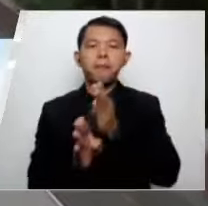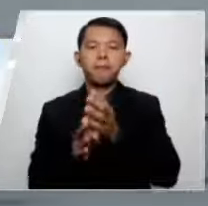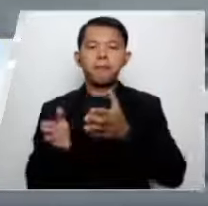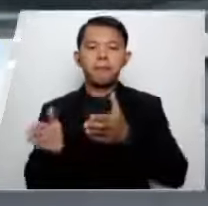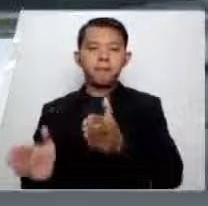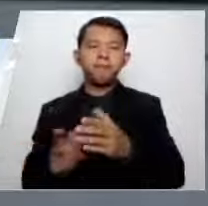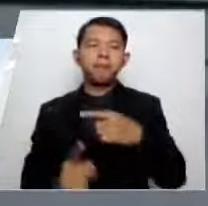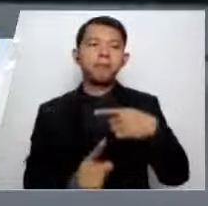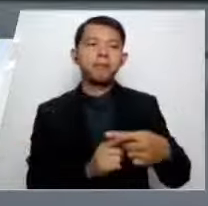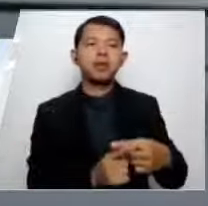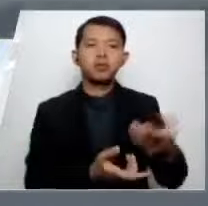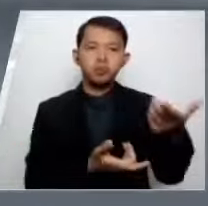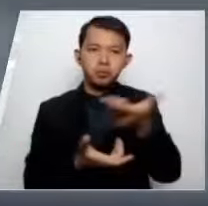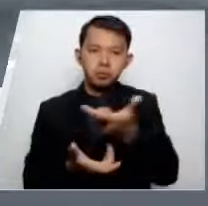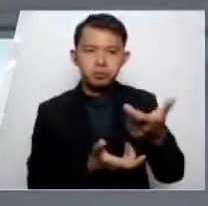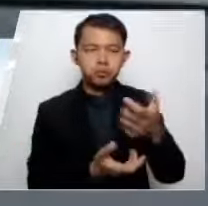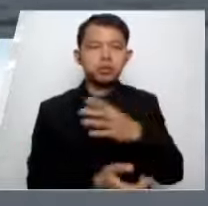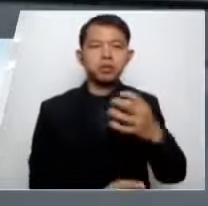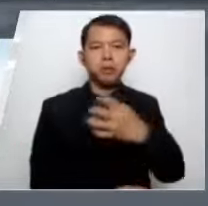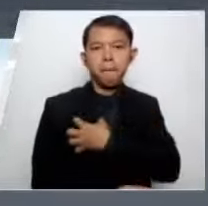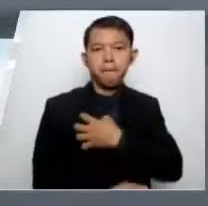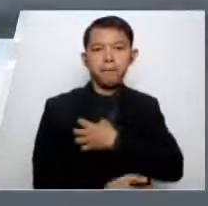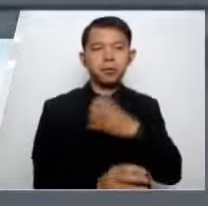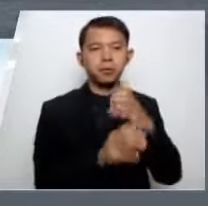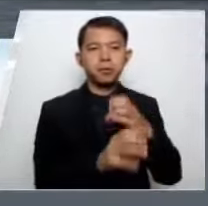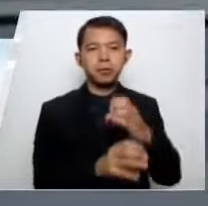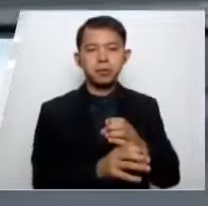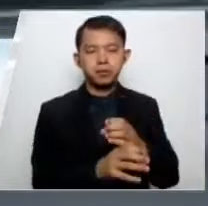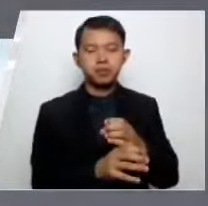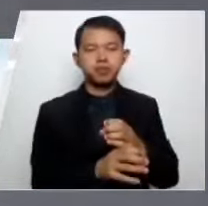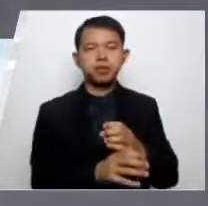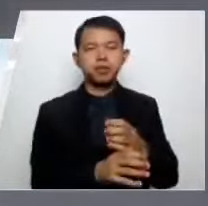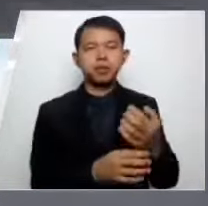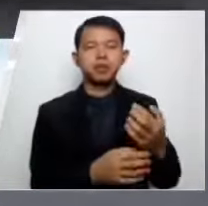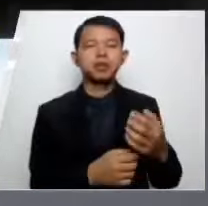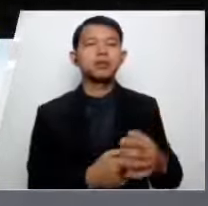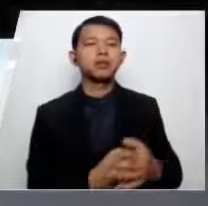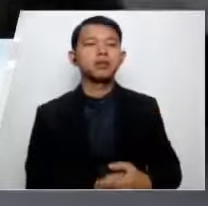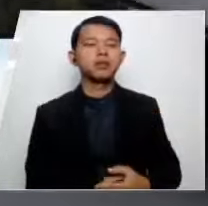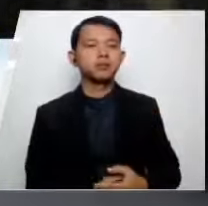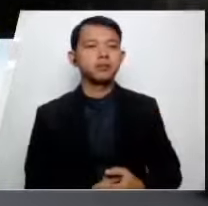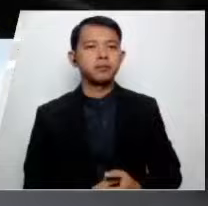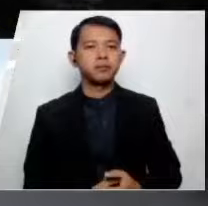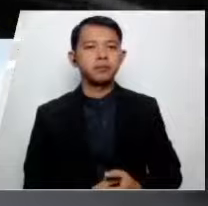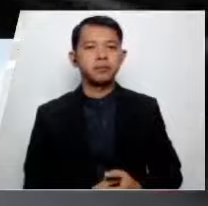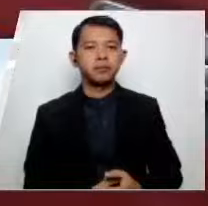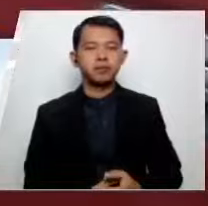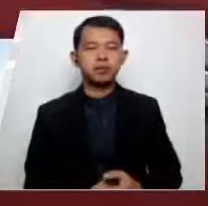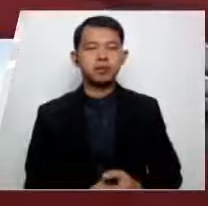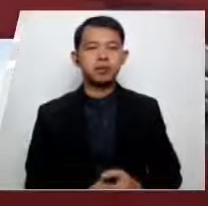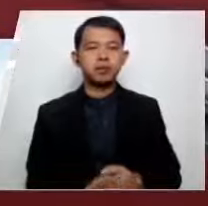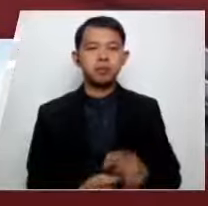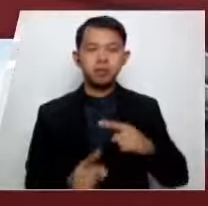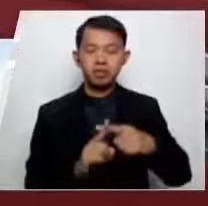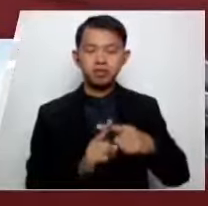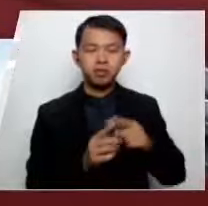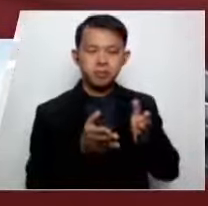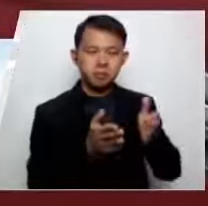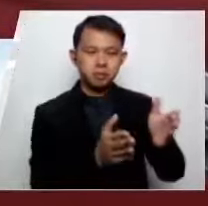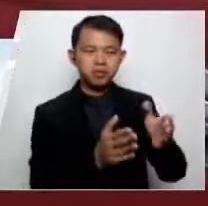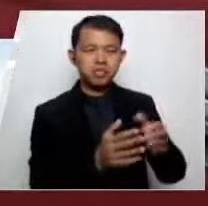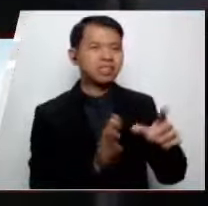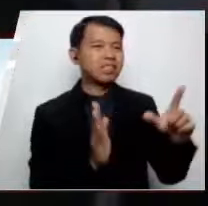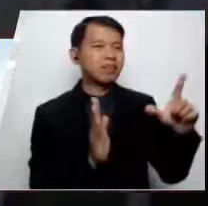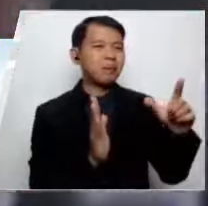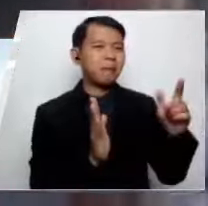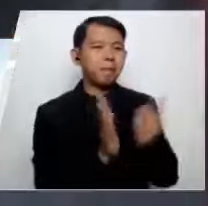car tinarget din ngayong araw ng MMDA Strike force sa mga sasakyang iligal na nakaparada sa Quezon City sa summer Avenue tiniketan ng